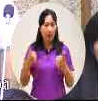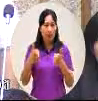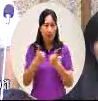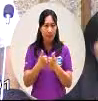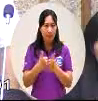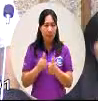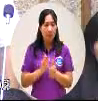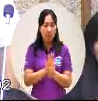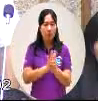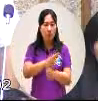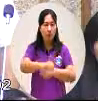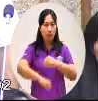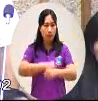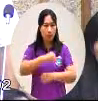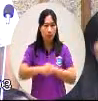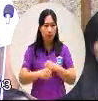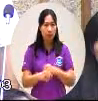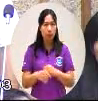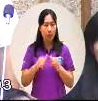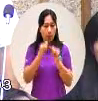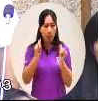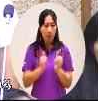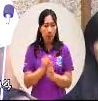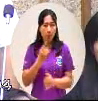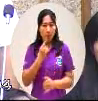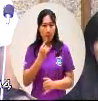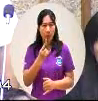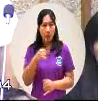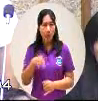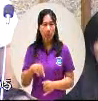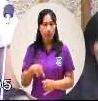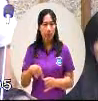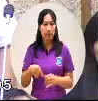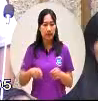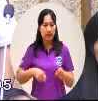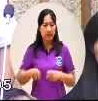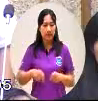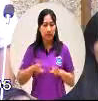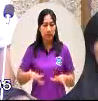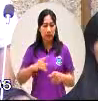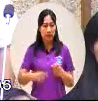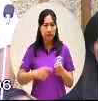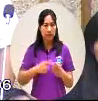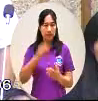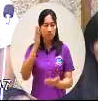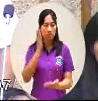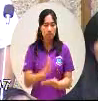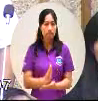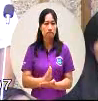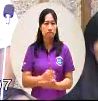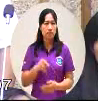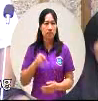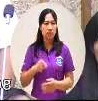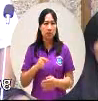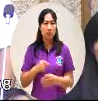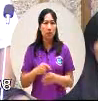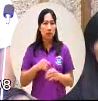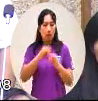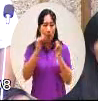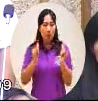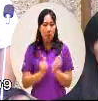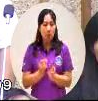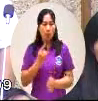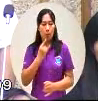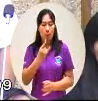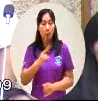3年计划，那今年底呢确实是要截止了哈，那导致我们现在所有的这个族语老师们都非常的焦虑